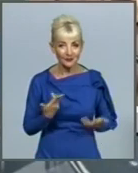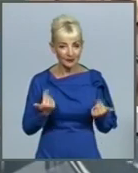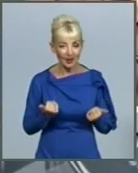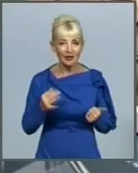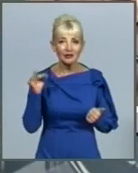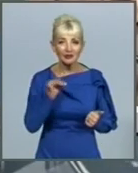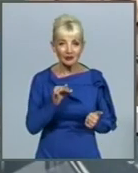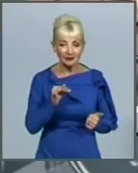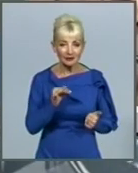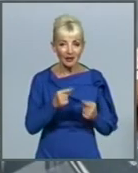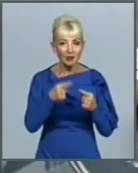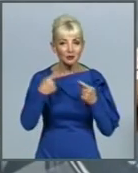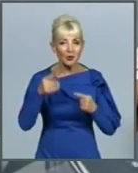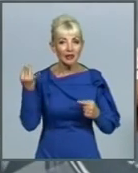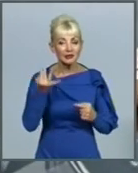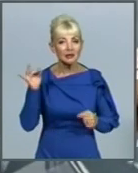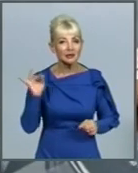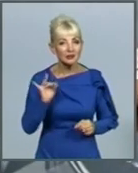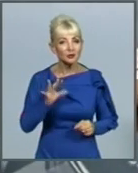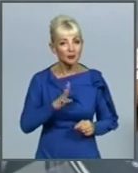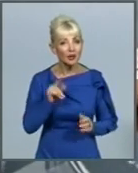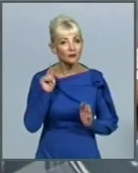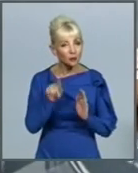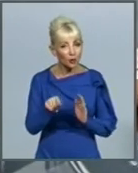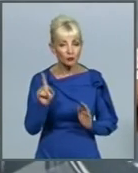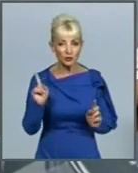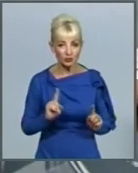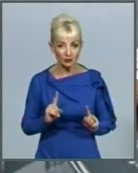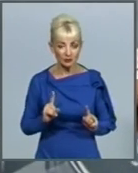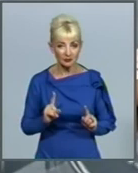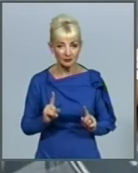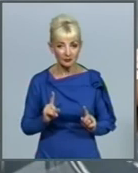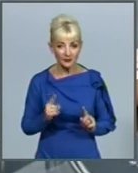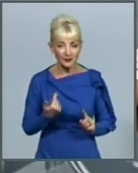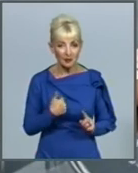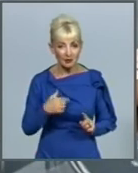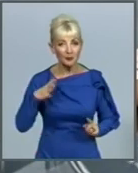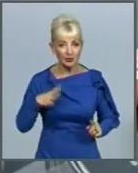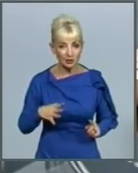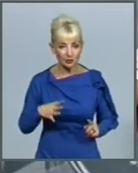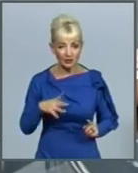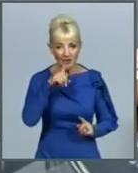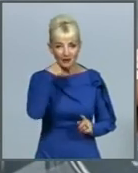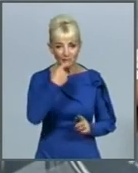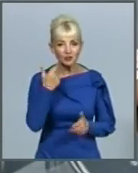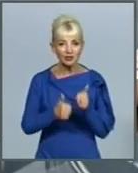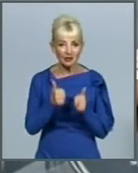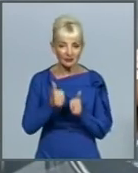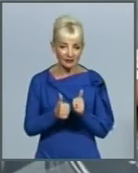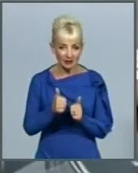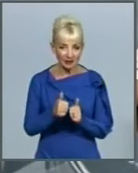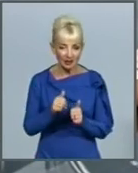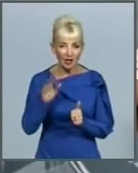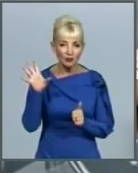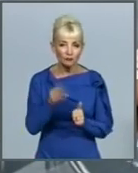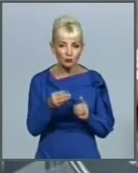и другая интересная история была в том, что мне пришлось в личных соревнованиях пройти всю